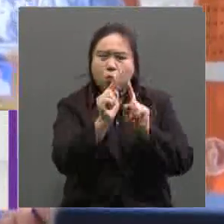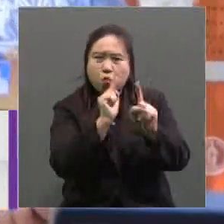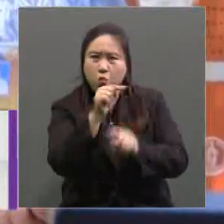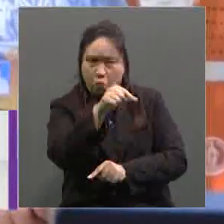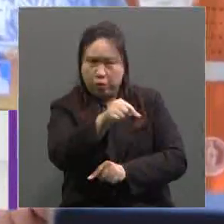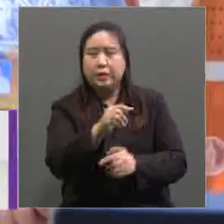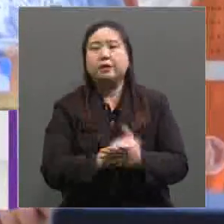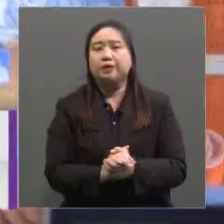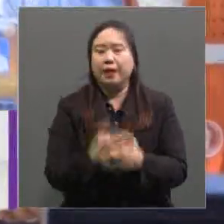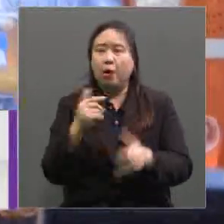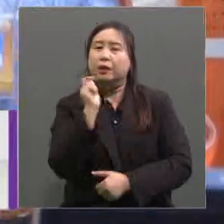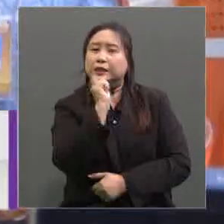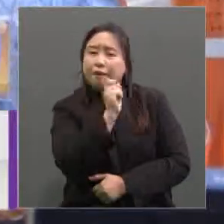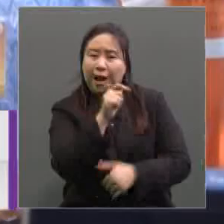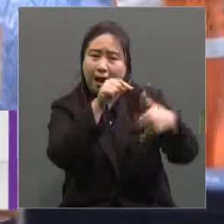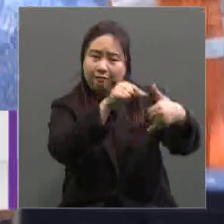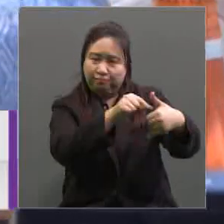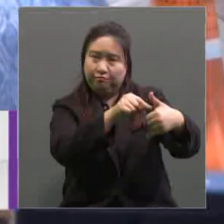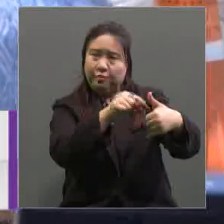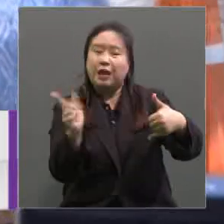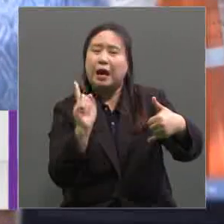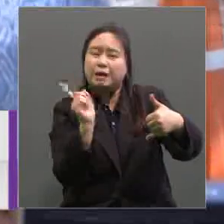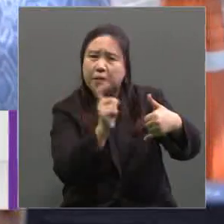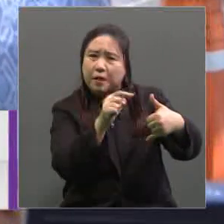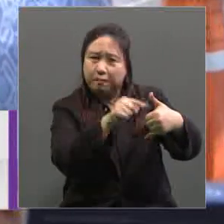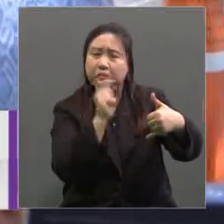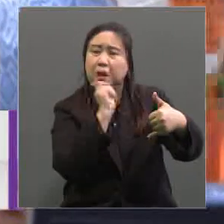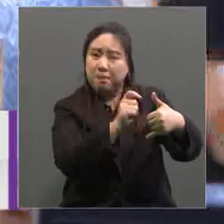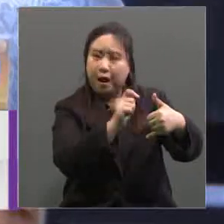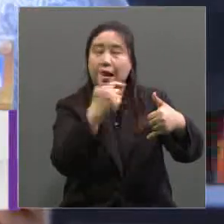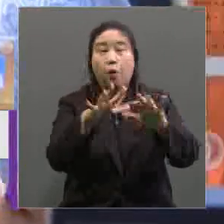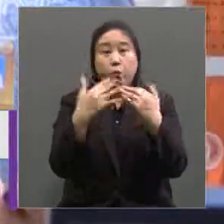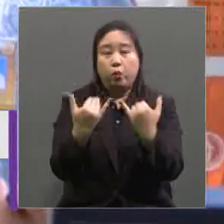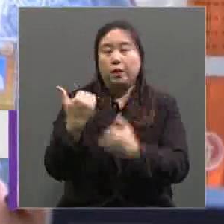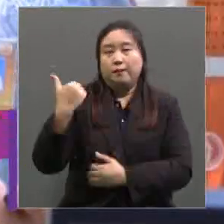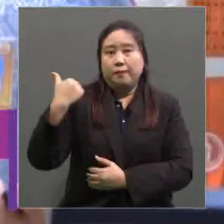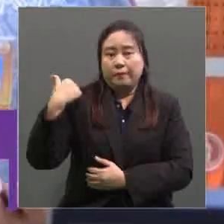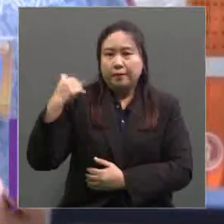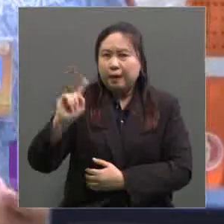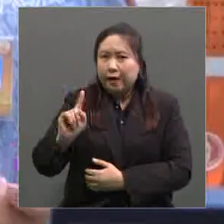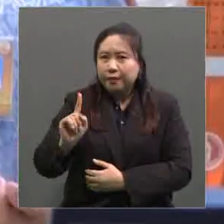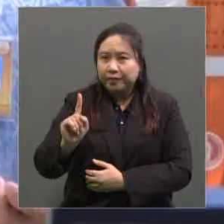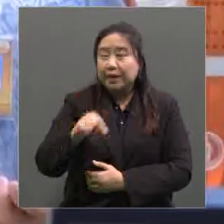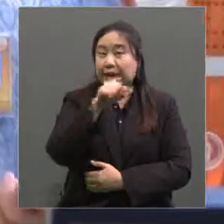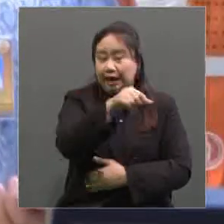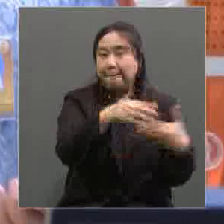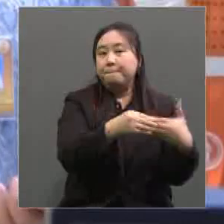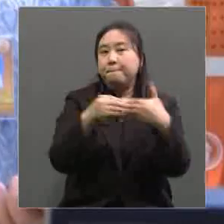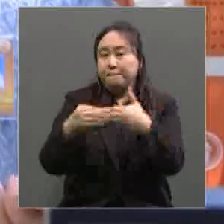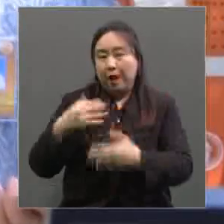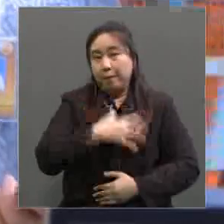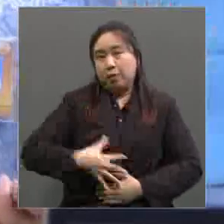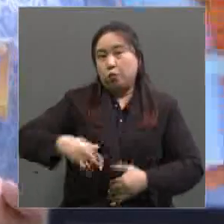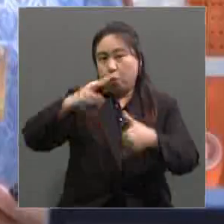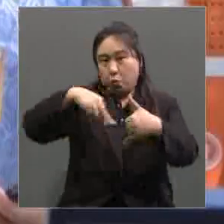ล้วก็สัมภาษณ์กับตัวน้องนะครับแล้วก็ภายในวันนี้จะมีการพาตัวน้องไปตรวจสุขภา